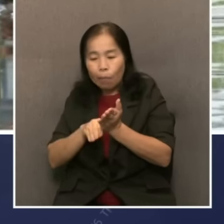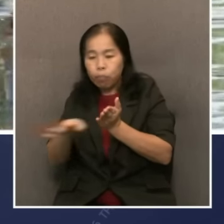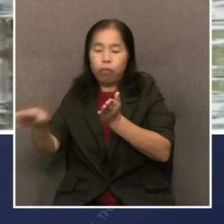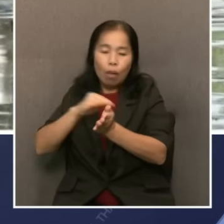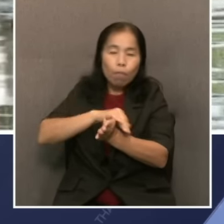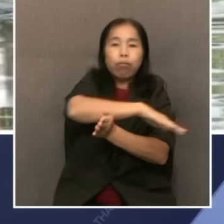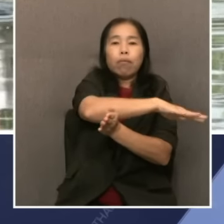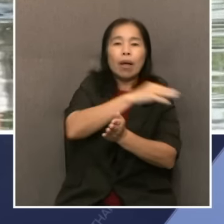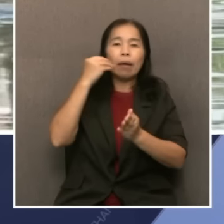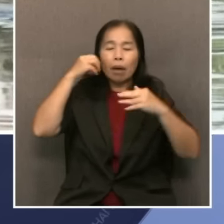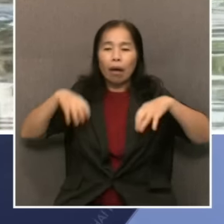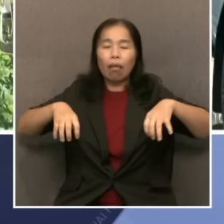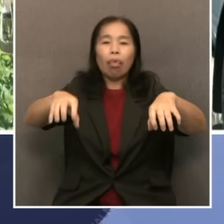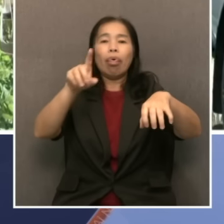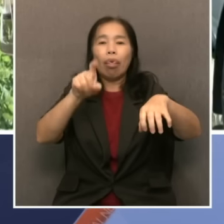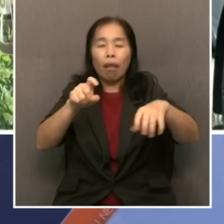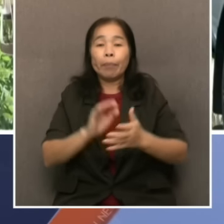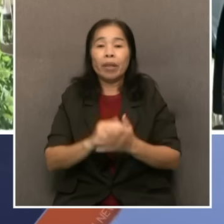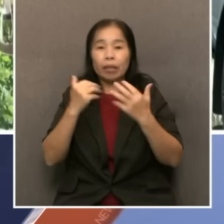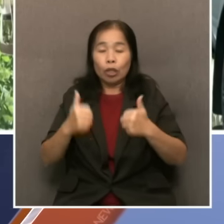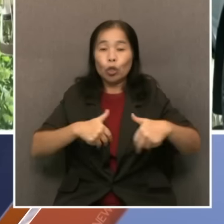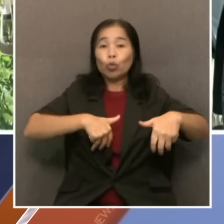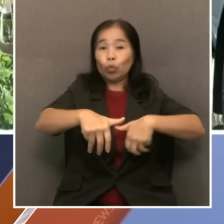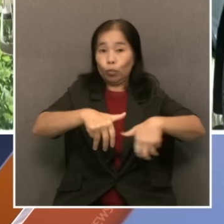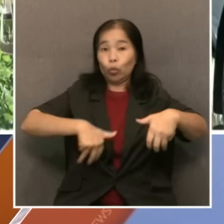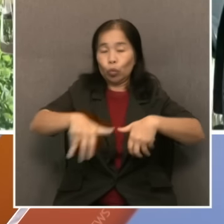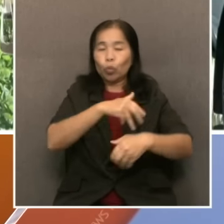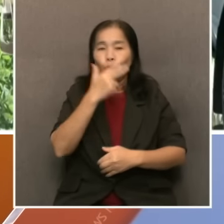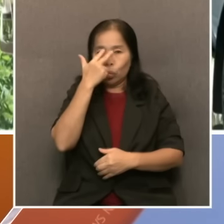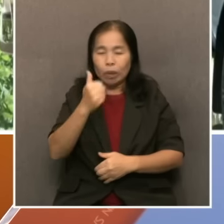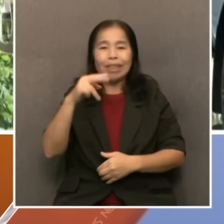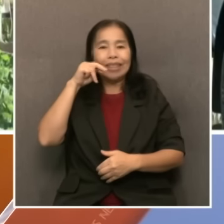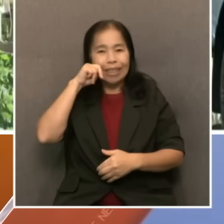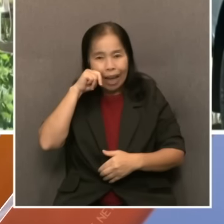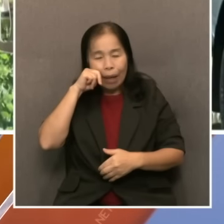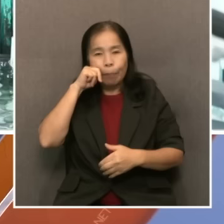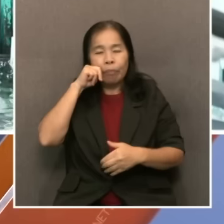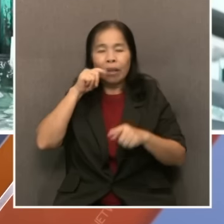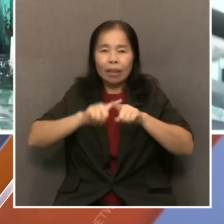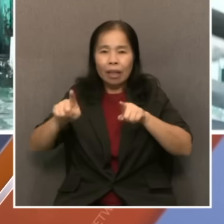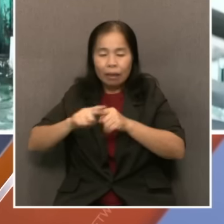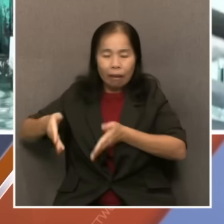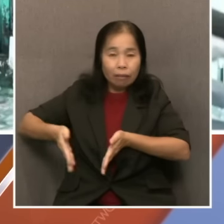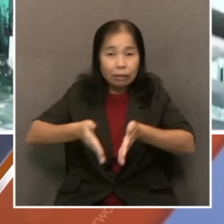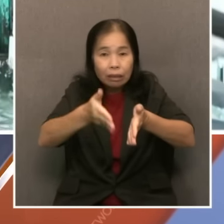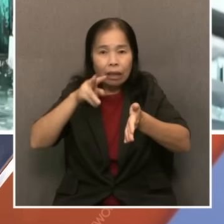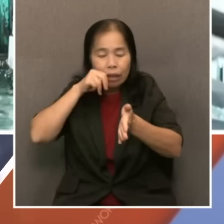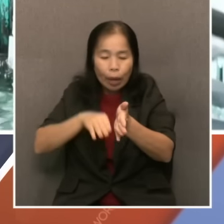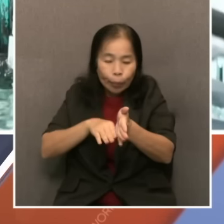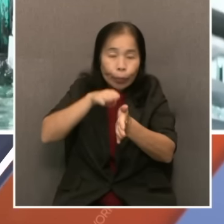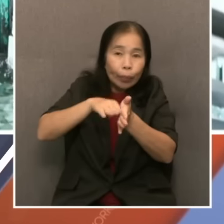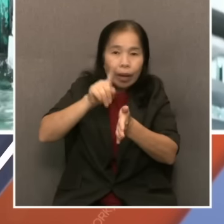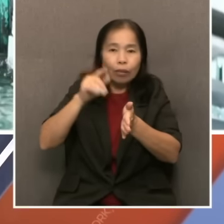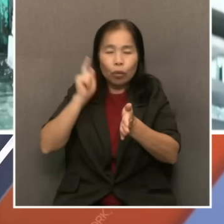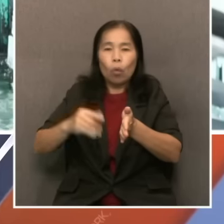ได้ค่ะขณะที่ประธานชุมชนนะคะตอนนี้ก็ต้องเฝ้าระวังเรื่องของระดับน้ำที่เพิ่มสูงขึ้นอย่างใกล้ชิดเลยก็มีการทำสะพาน